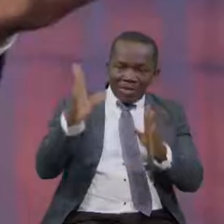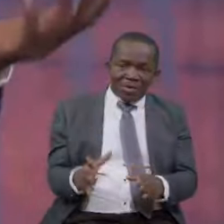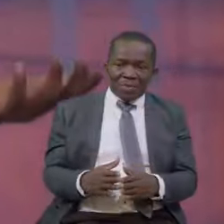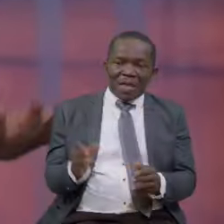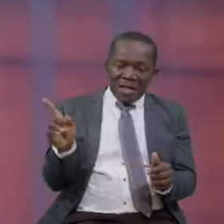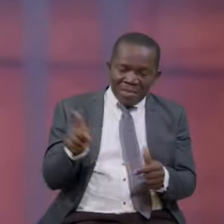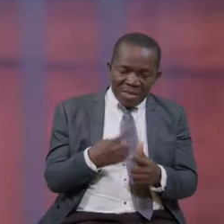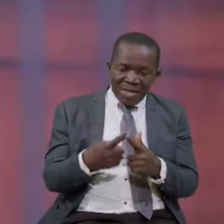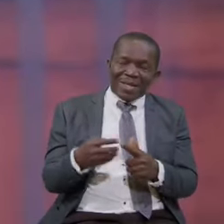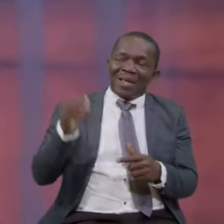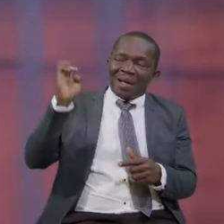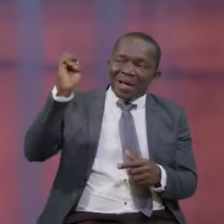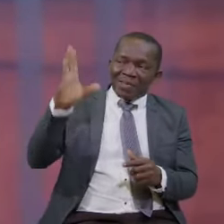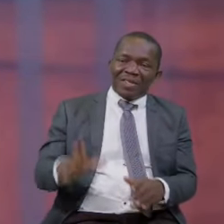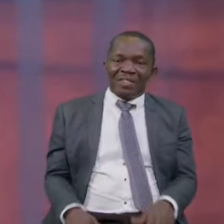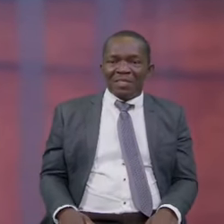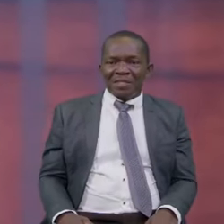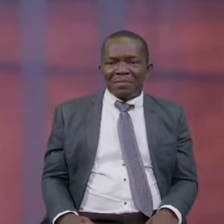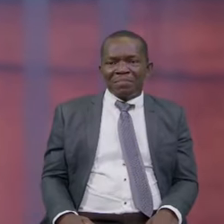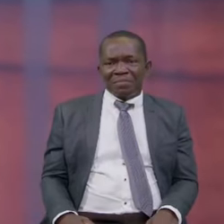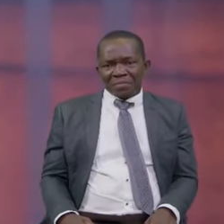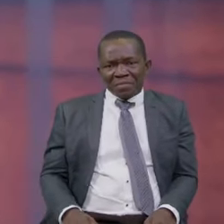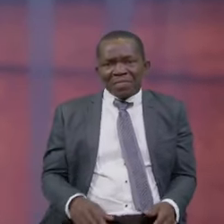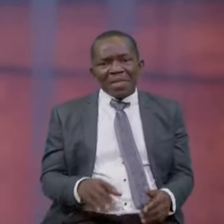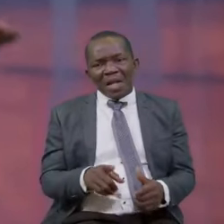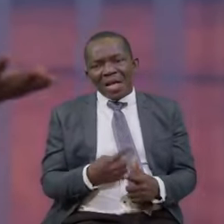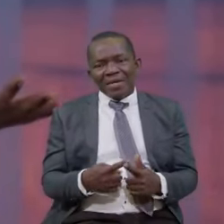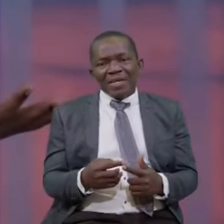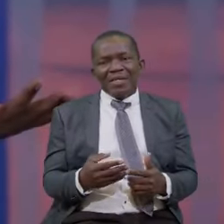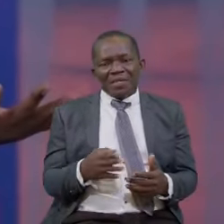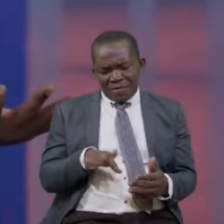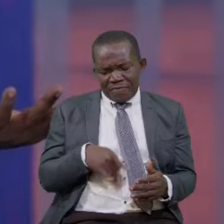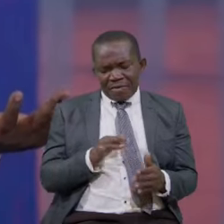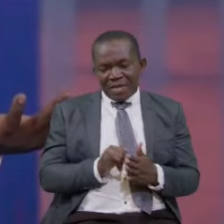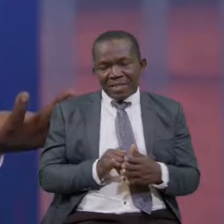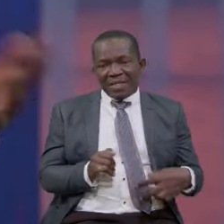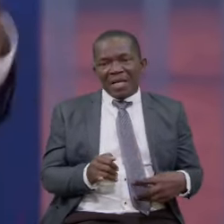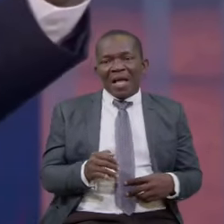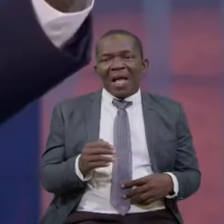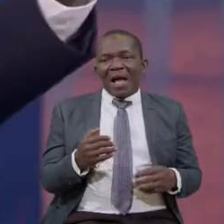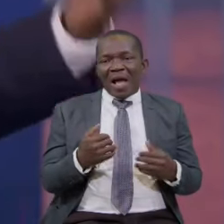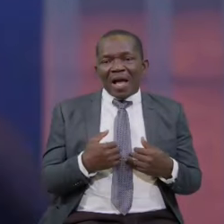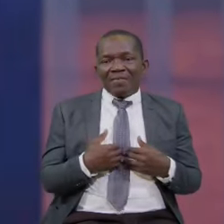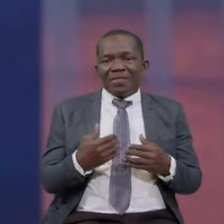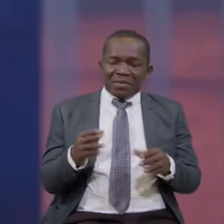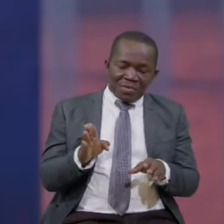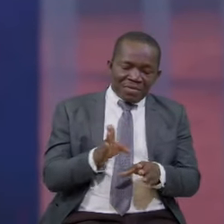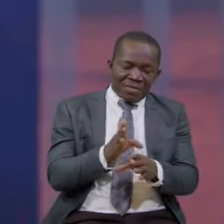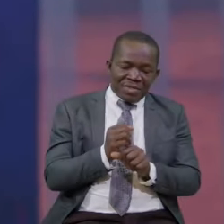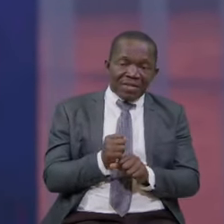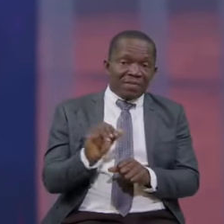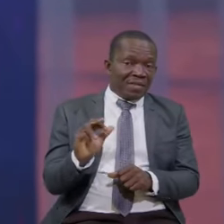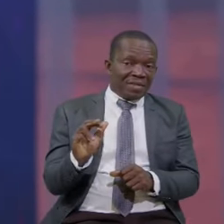l'évangéliste je pensais quand vous avez trois sur 5 ça c'est 60 % et c'est bon et ça